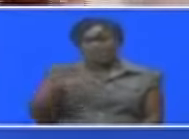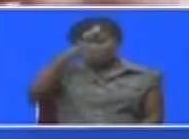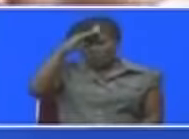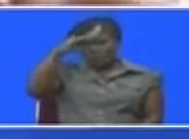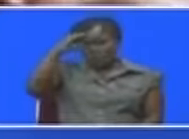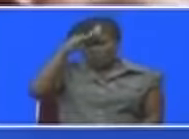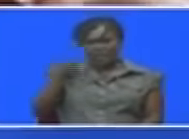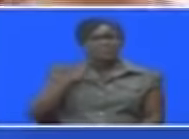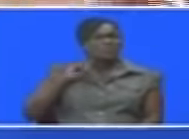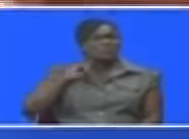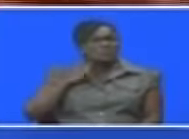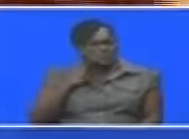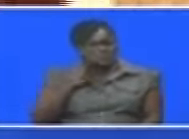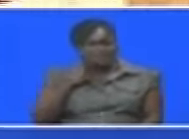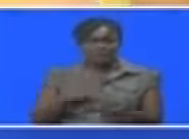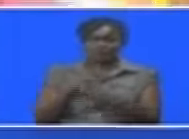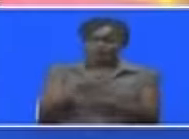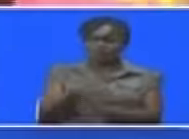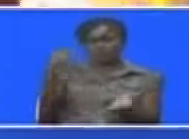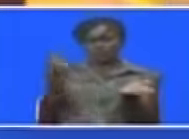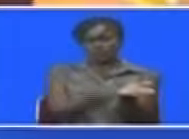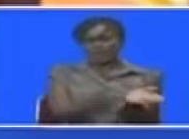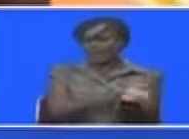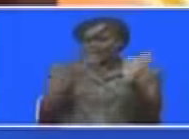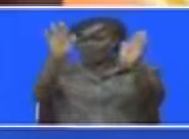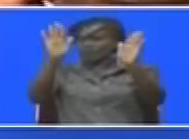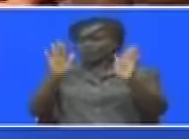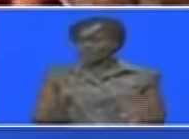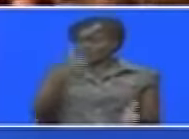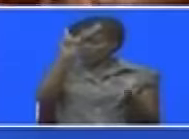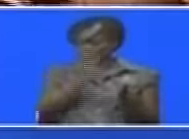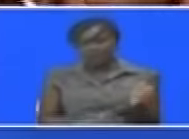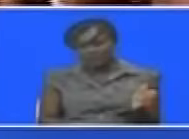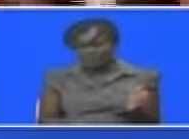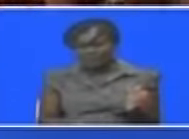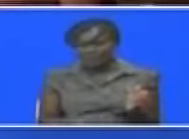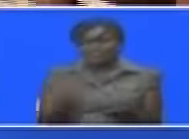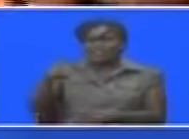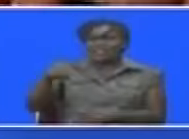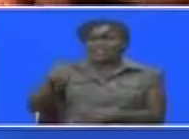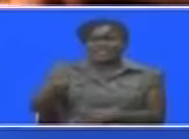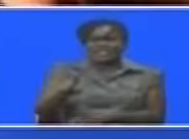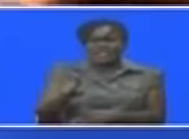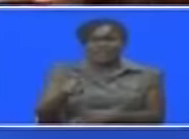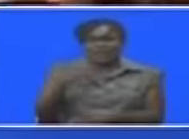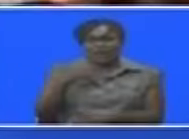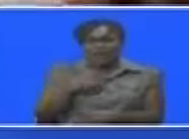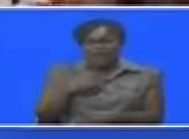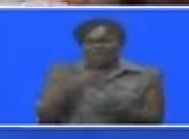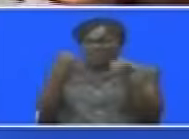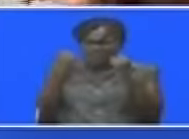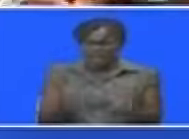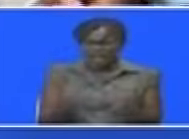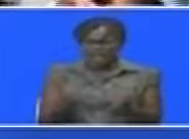ndio kichocheo cha Kenya kuvuka mpaka. Ila muhimu kutaja ni kwamba wao hupitia mazingira magumu